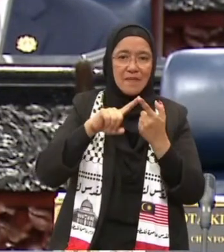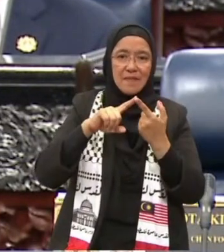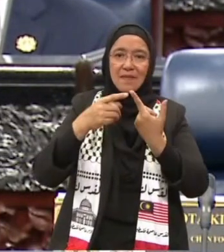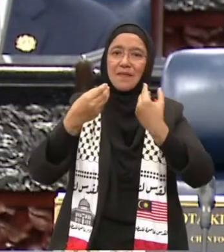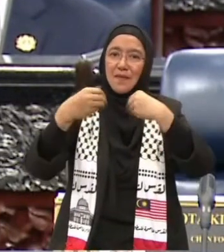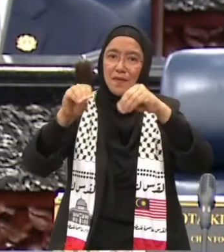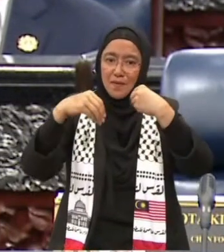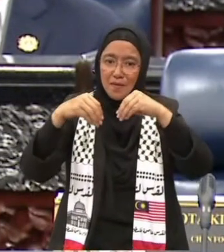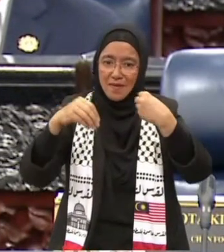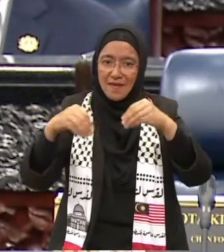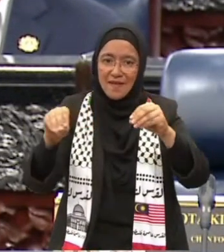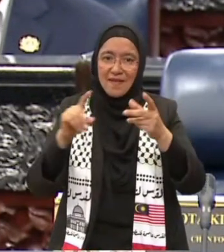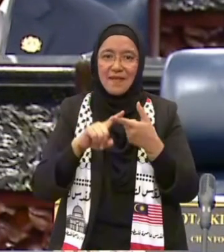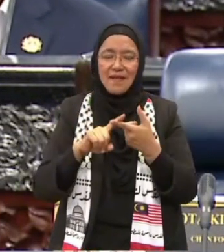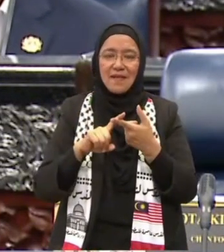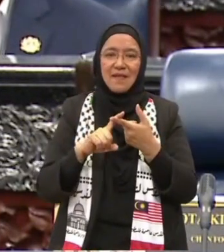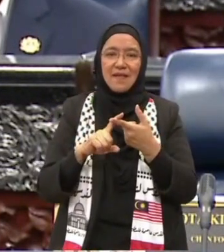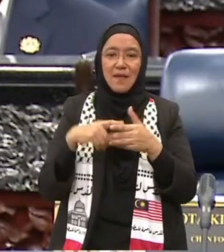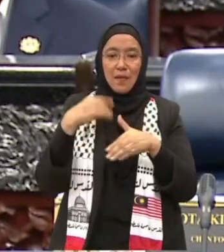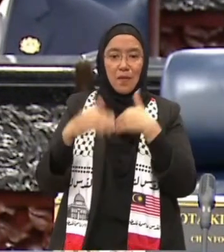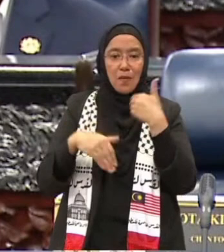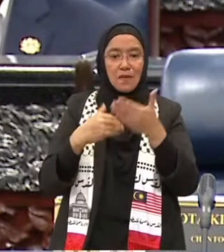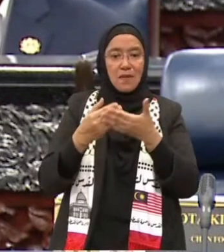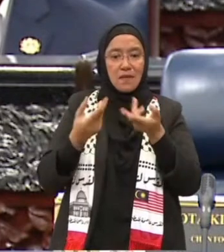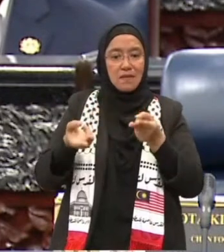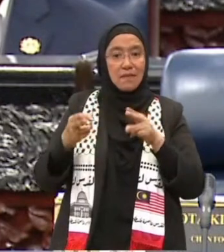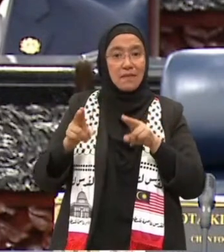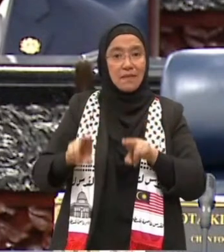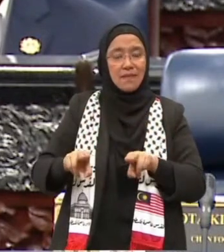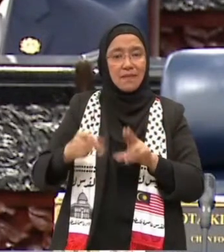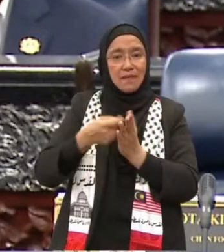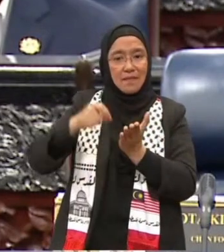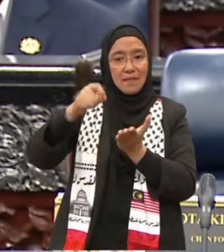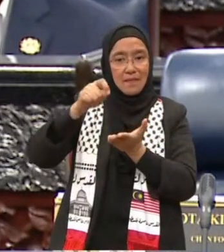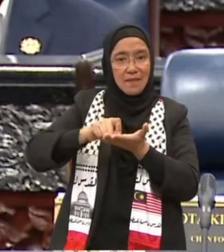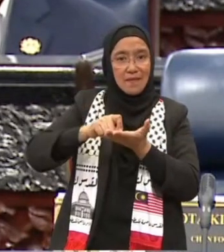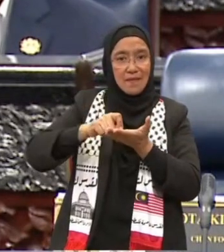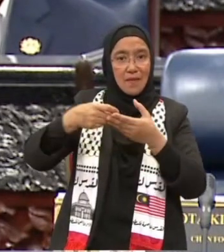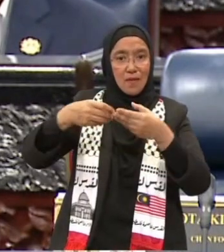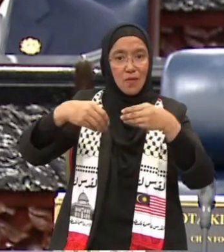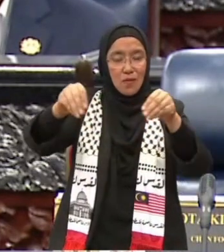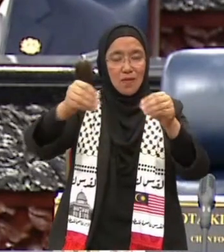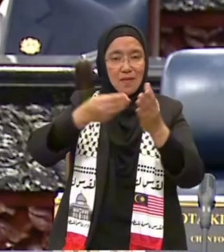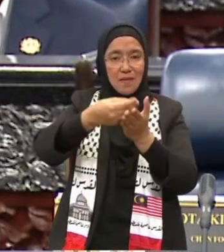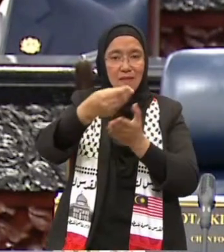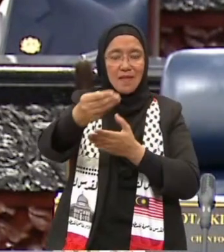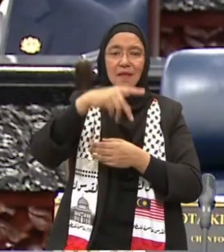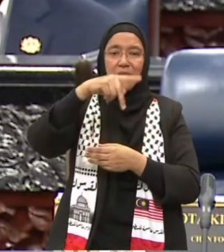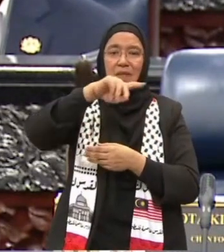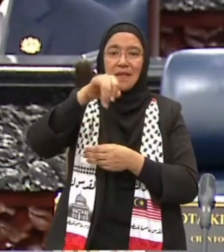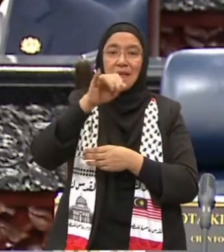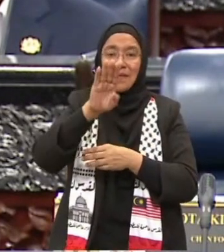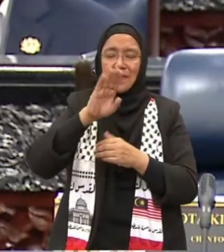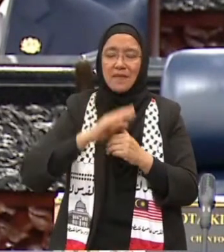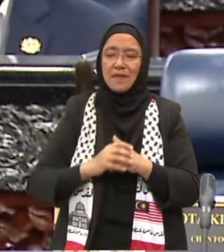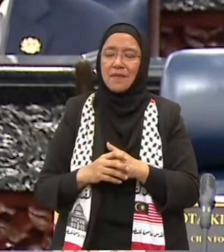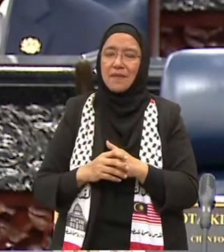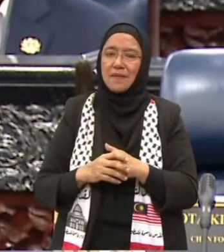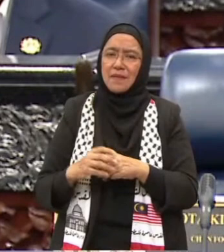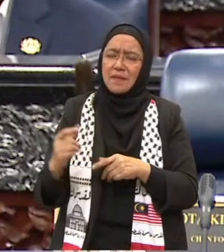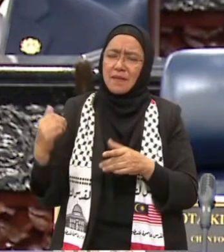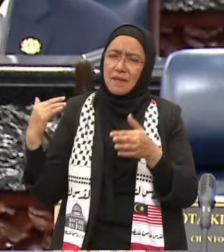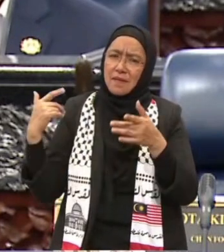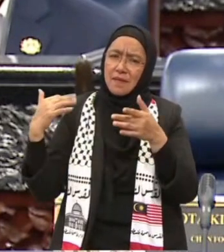proses menandatangani perjanjian jual-beli, ringkasannya PJB, yang berlaku dalam tempoh pembinaan